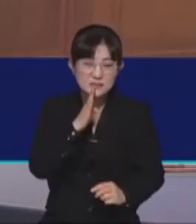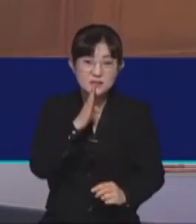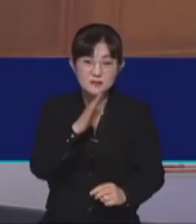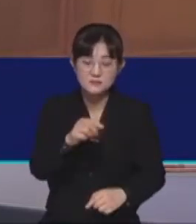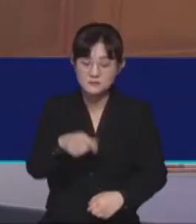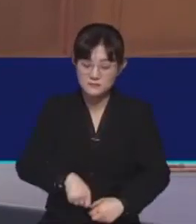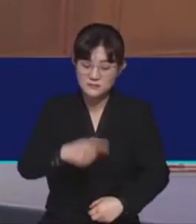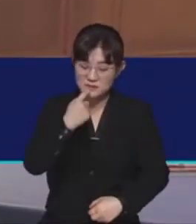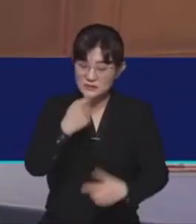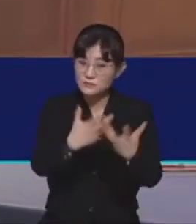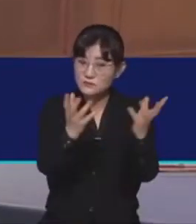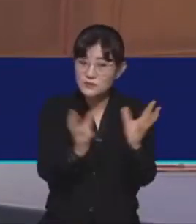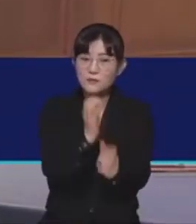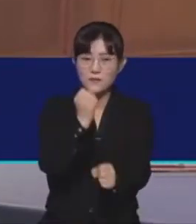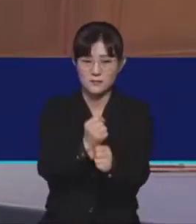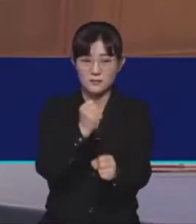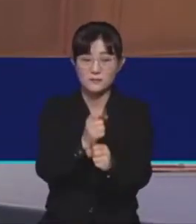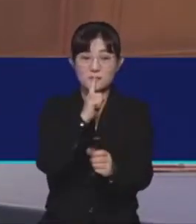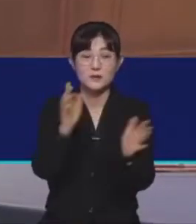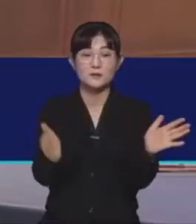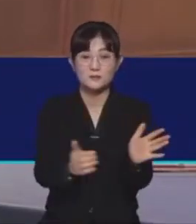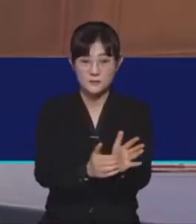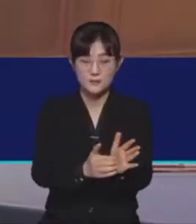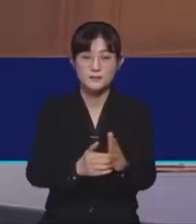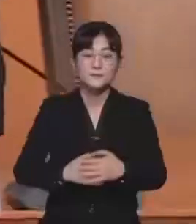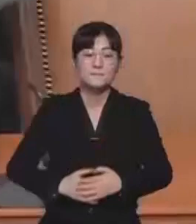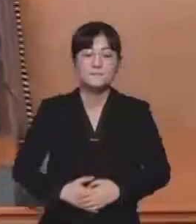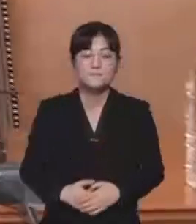역할을 자처했습니다. 이형길 기자입니다.